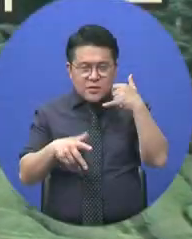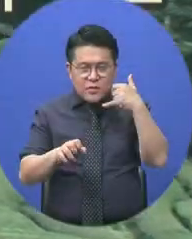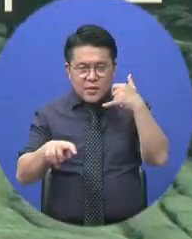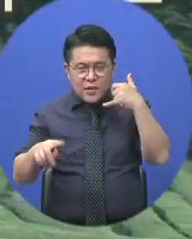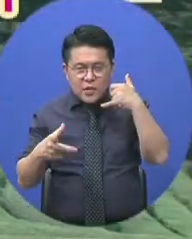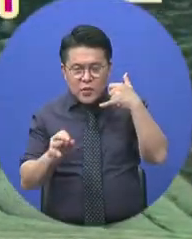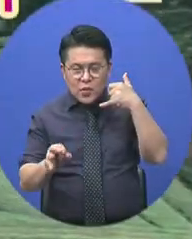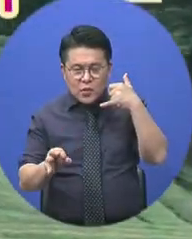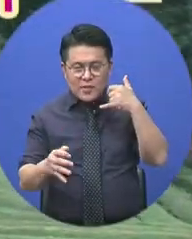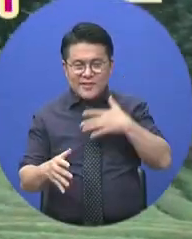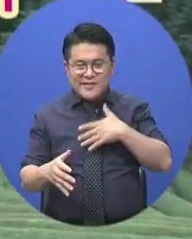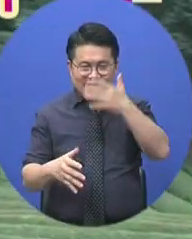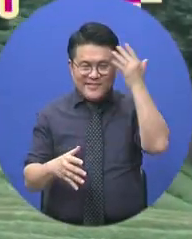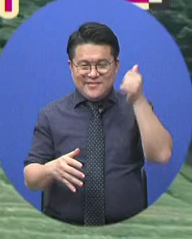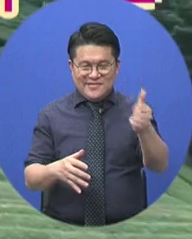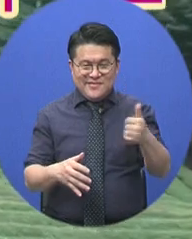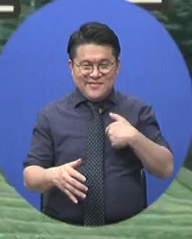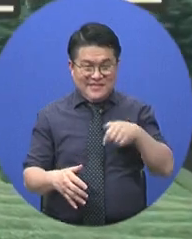청파동의 청년